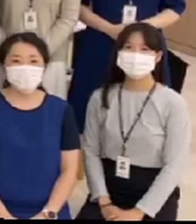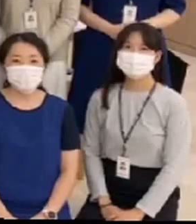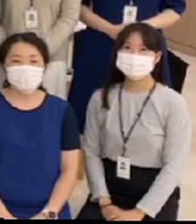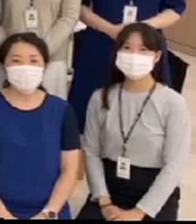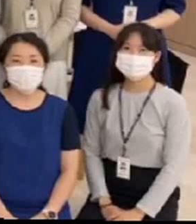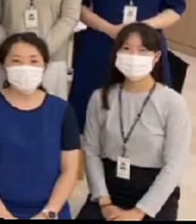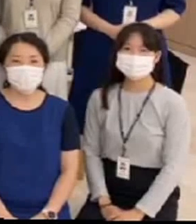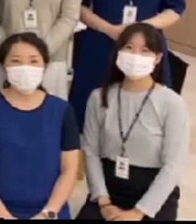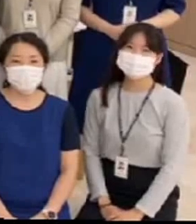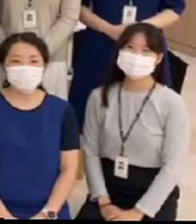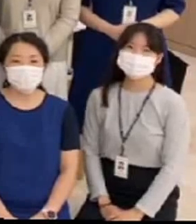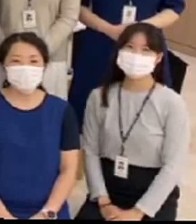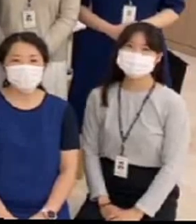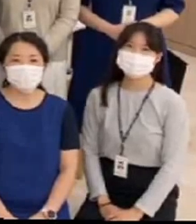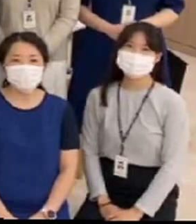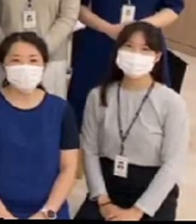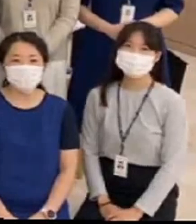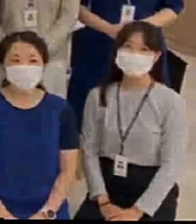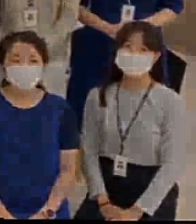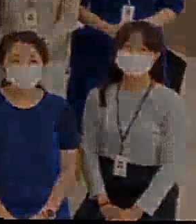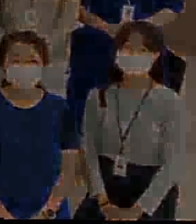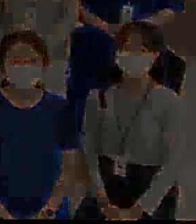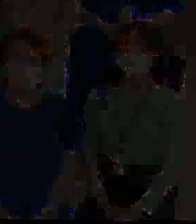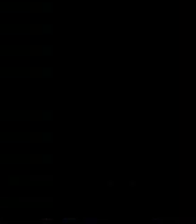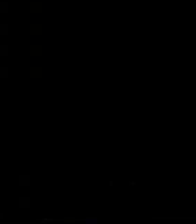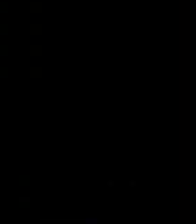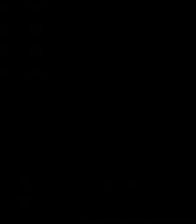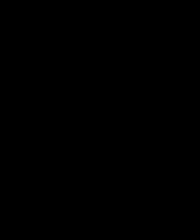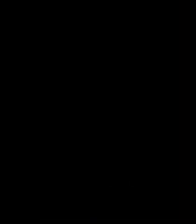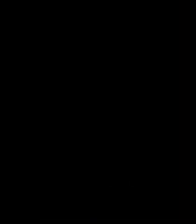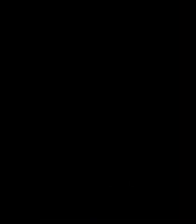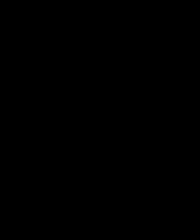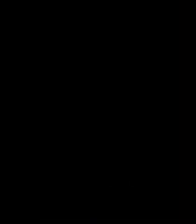함께 행복하면 인생을 살아가세요.